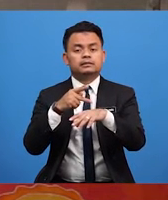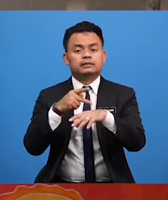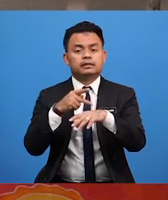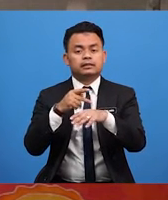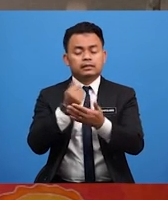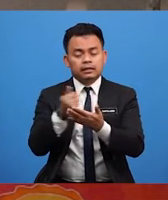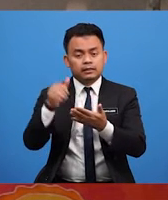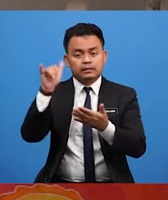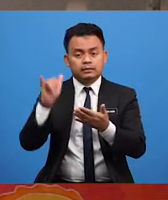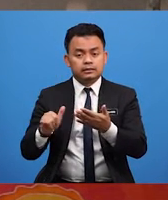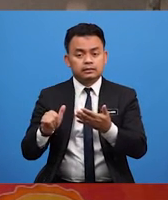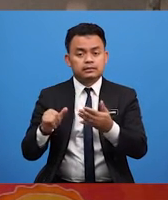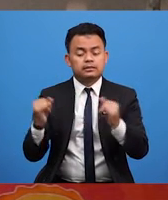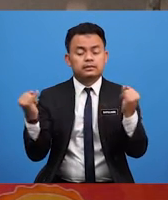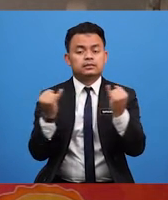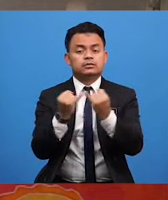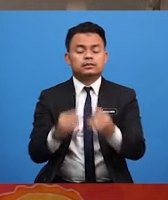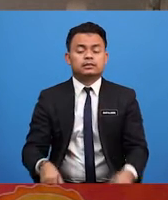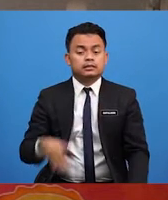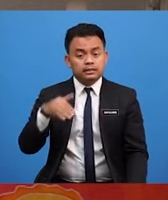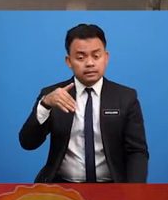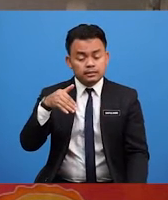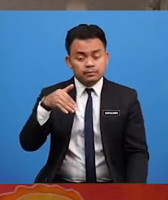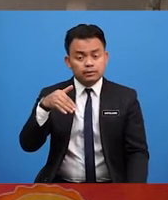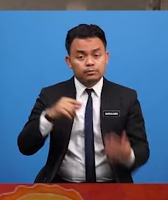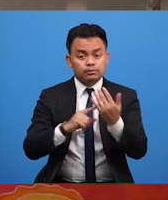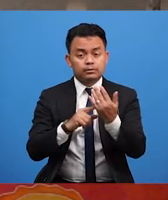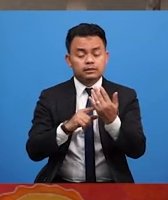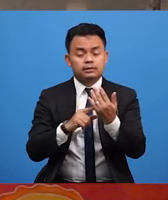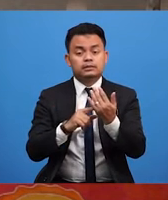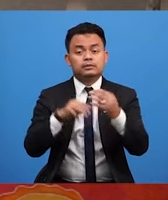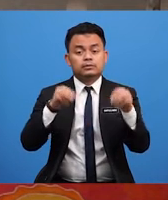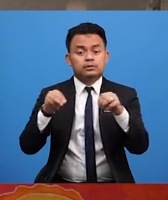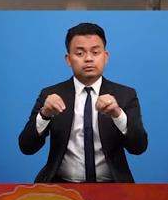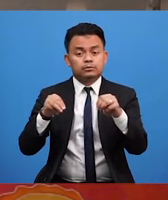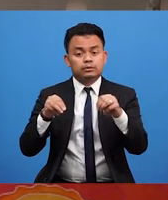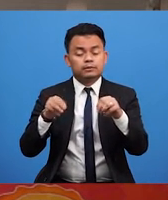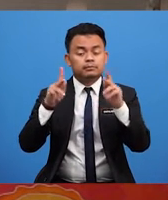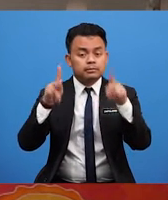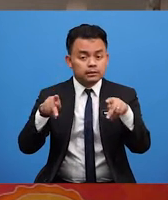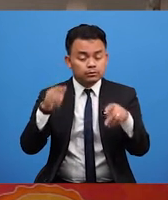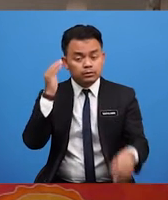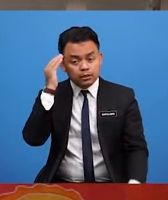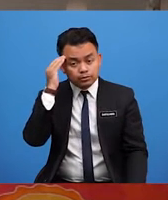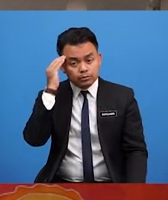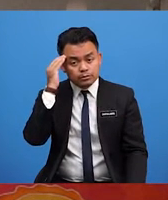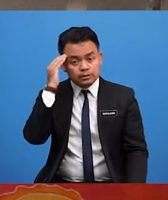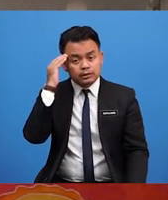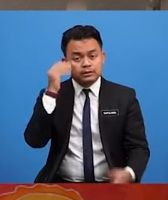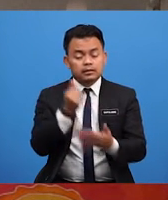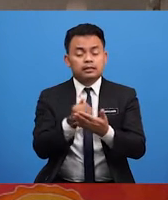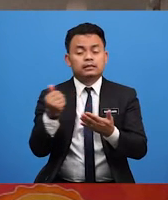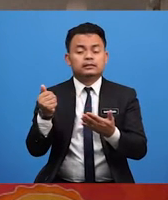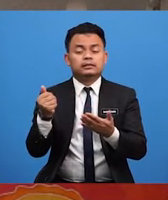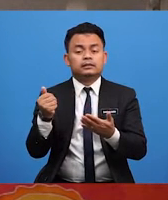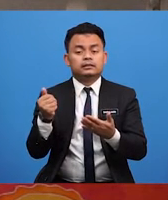menerap batik, murid-murid perlu tahu peralatan perlindungan diri yang perlu dipakai semasa